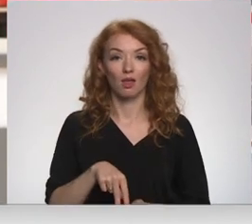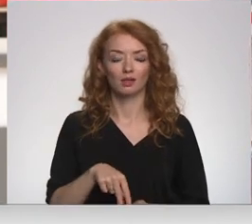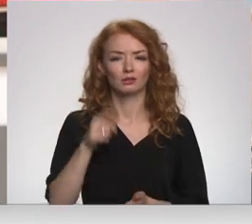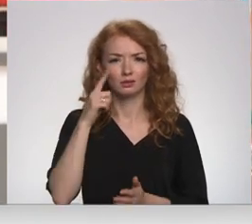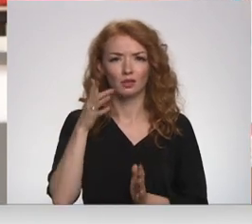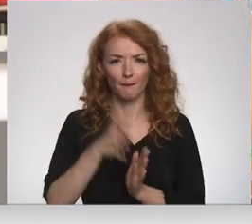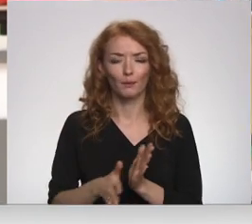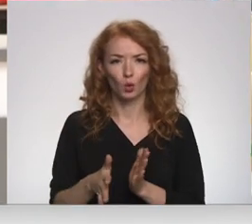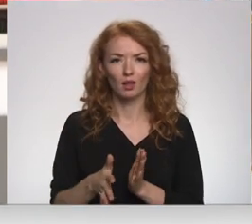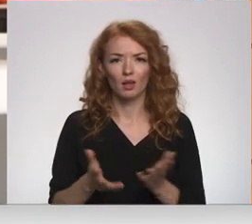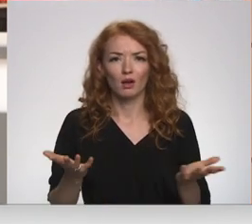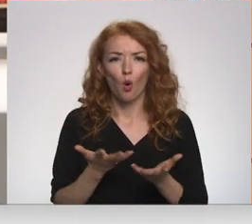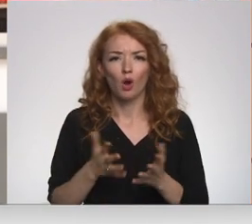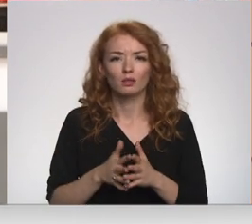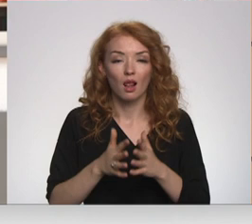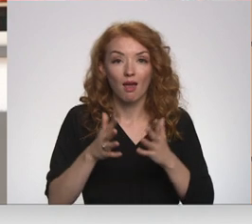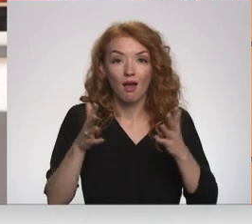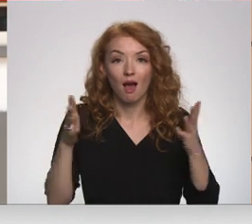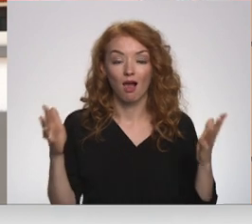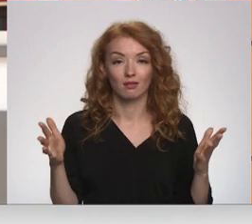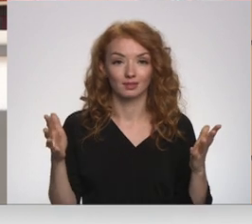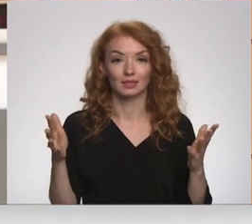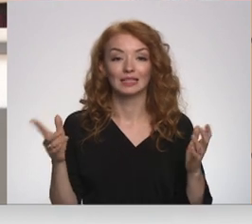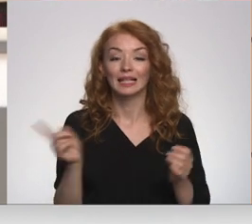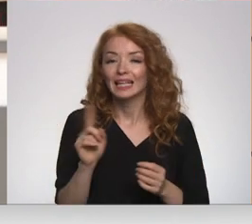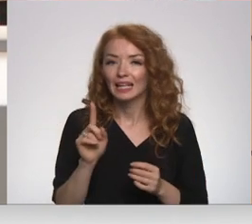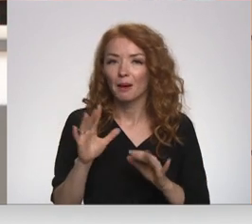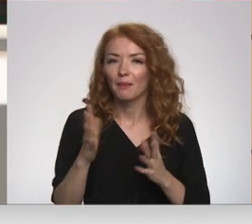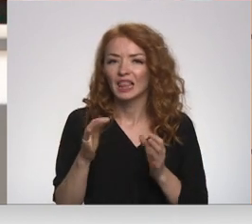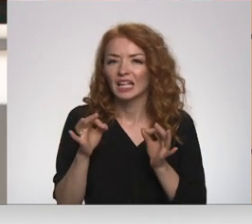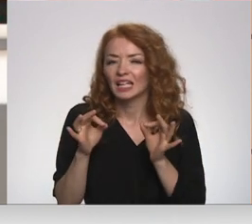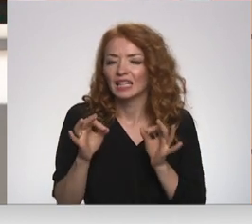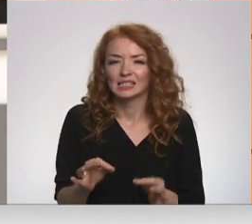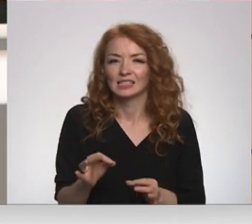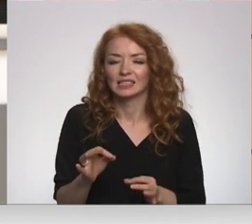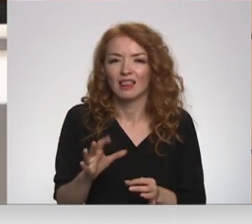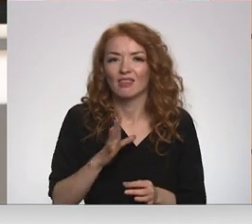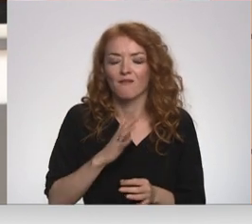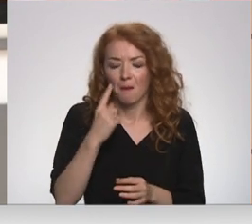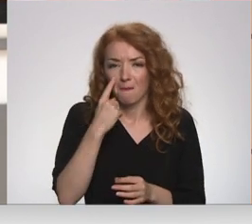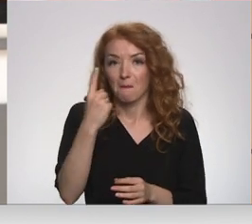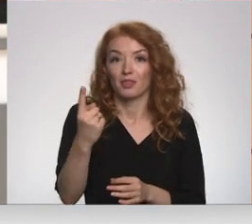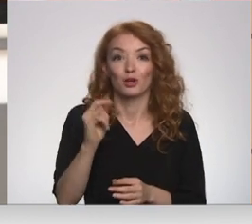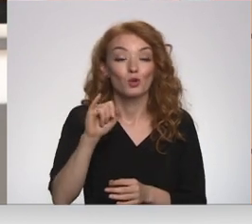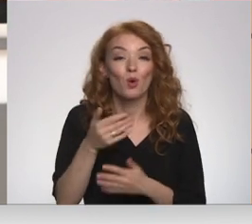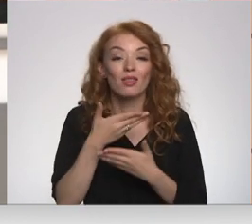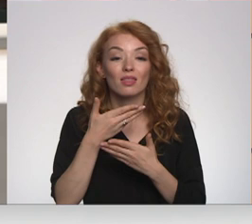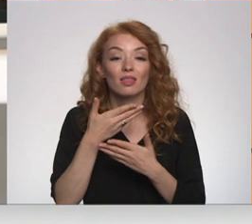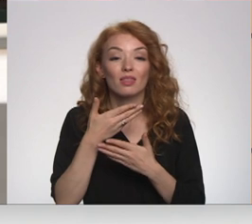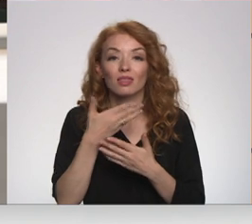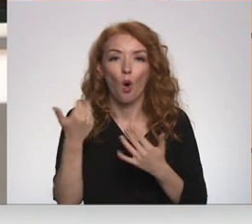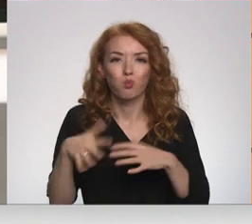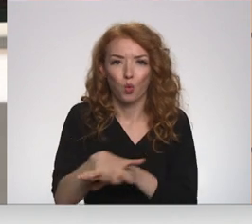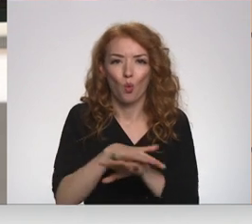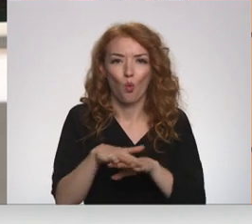ka kaut kas liels ir, bet īsti tu to vēl nevari saskatīt, jo tāpēc, ka tev nav, tu neesi tajā